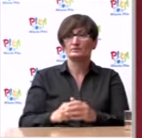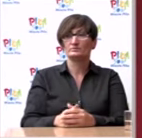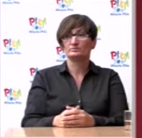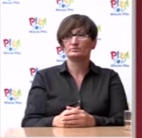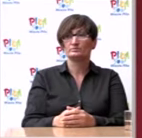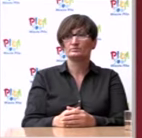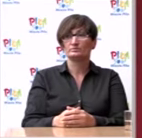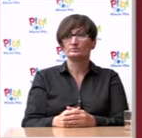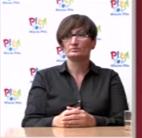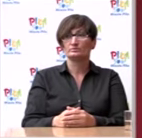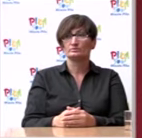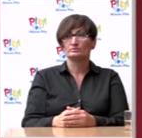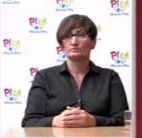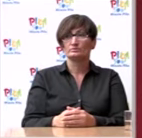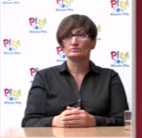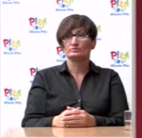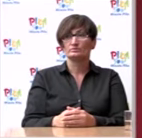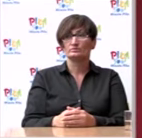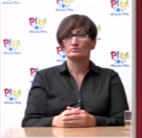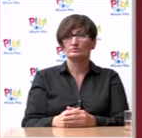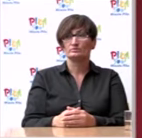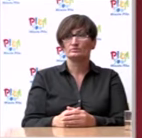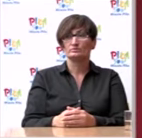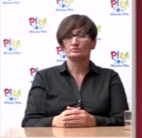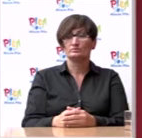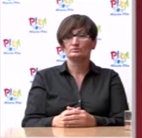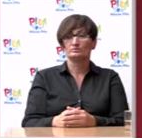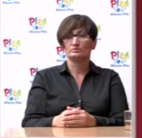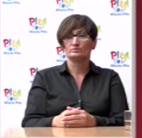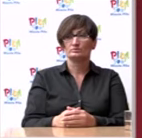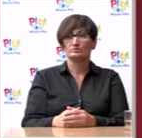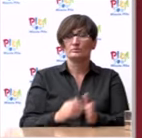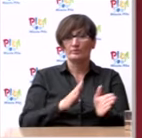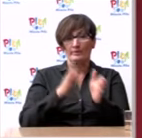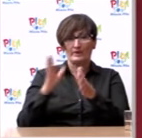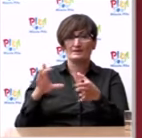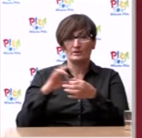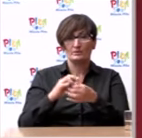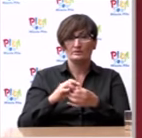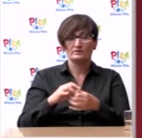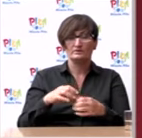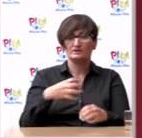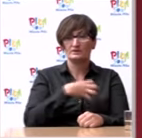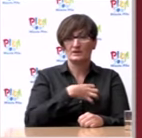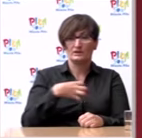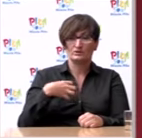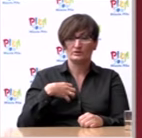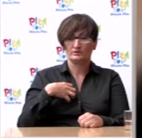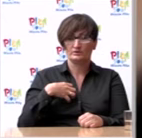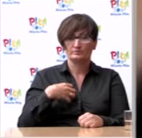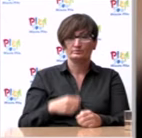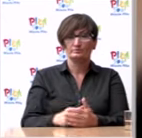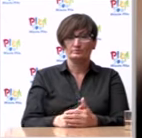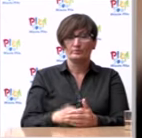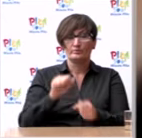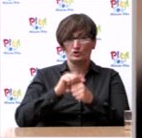Pokażmy planszę dotyczącą już załącznika planu zagospodarowania. Widzicie Państwo